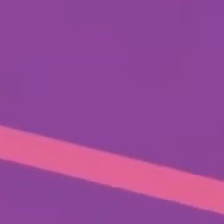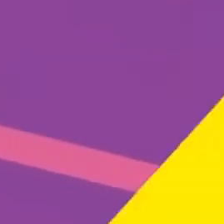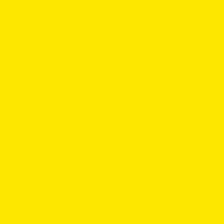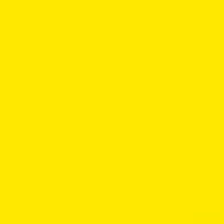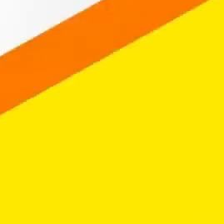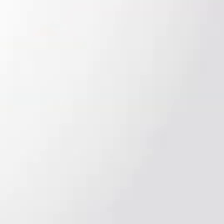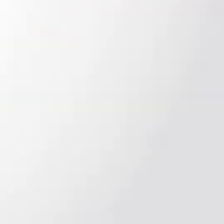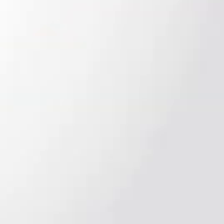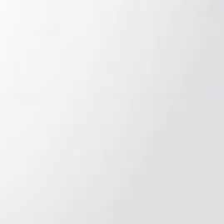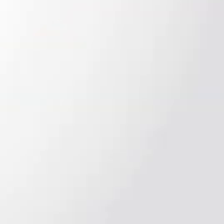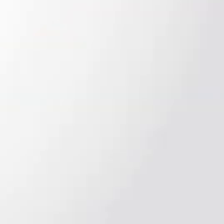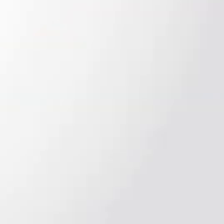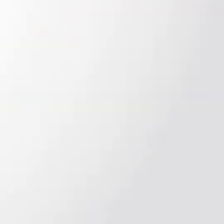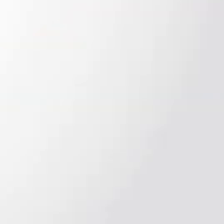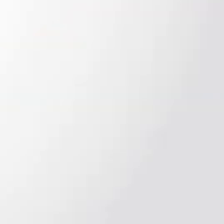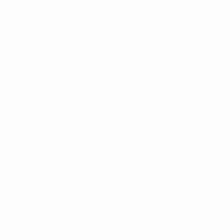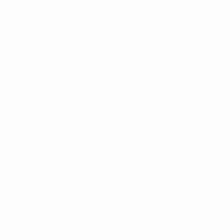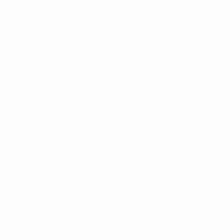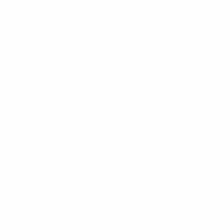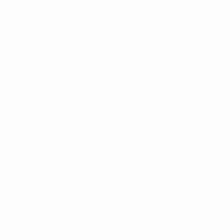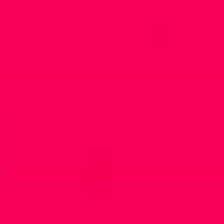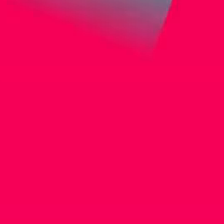Didik TV GPM